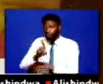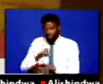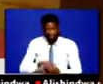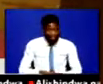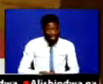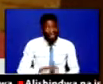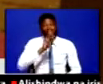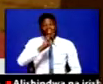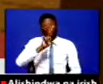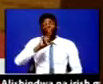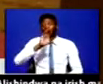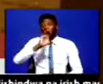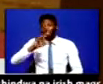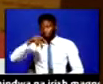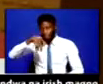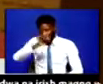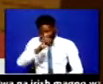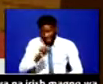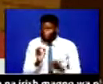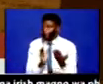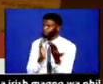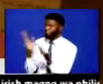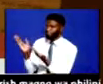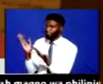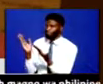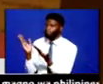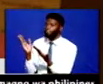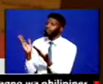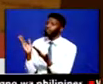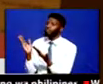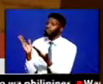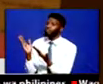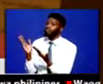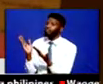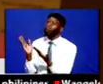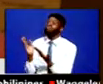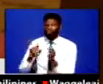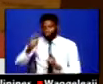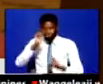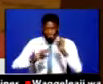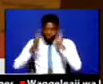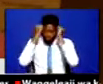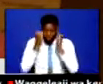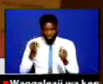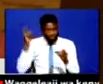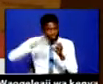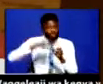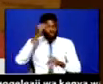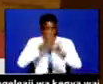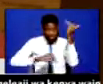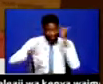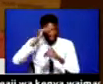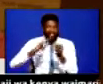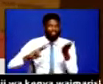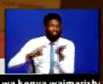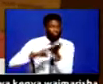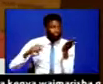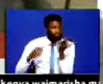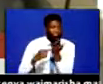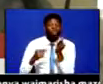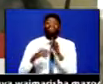wa kupokea ufadhili wa serikali wanapojiunga na vyuo vikuu na vile vya mafunzo ya kadri